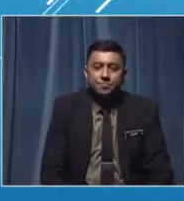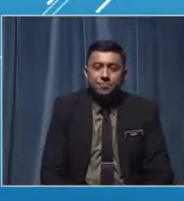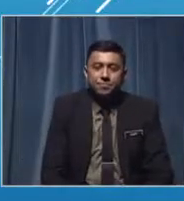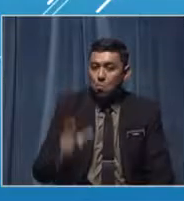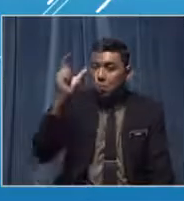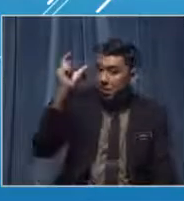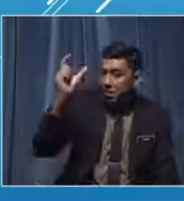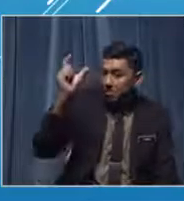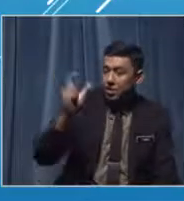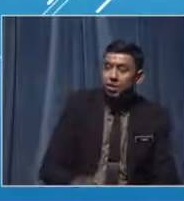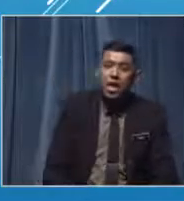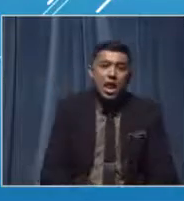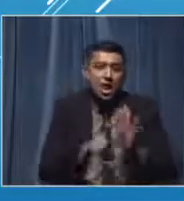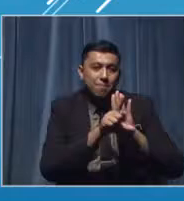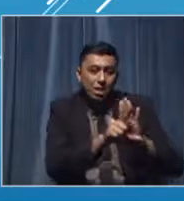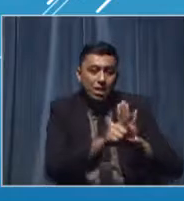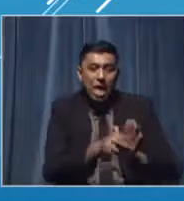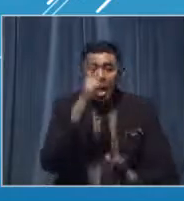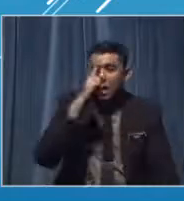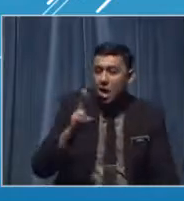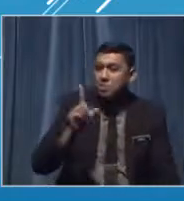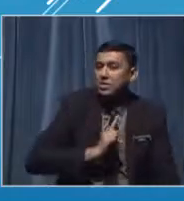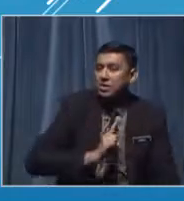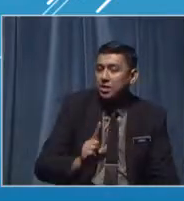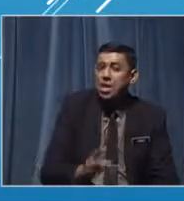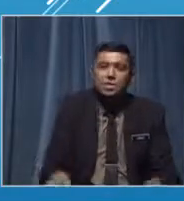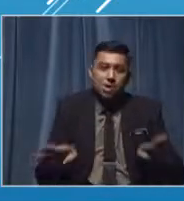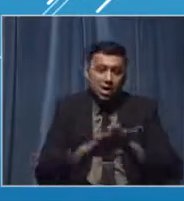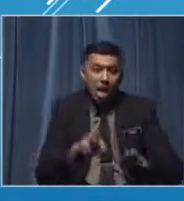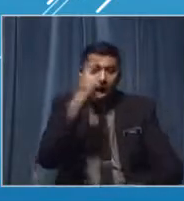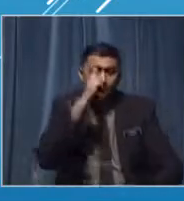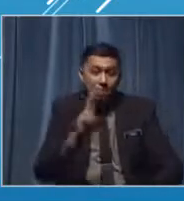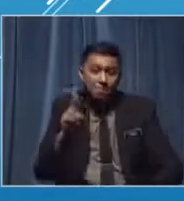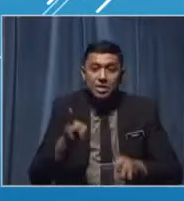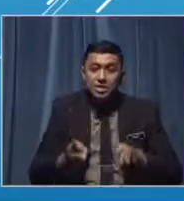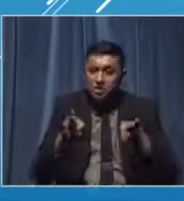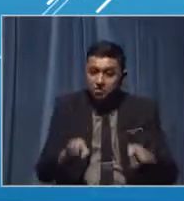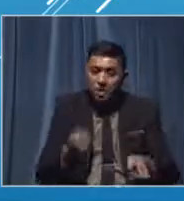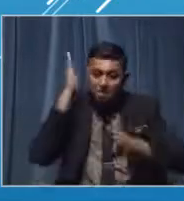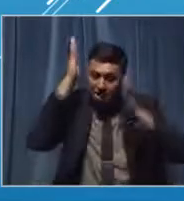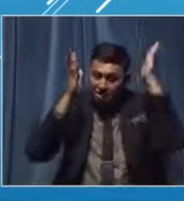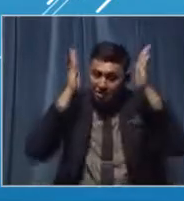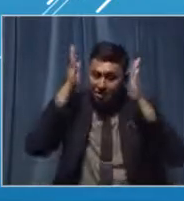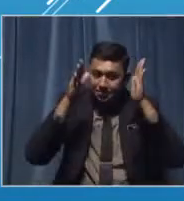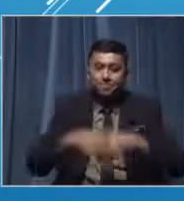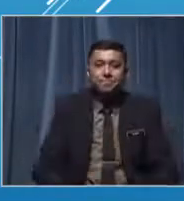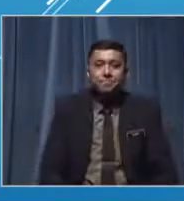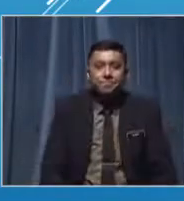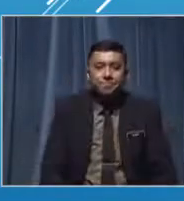Bulan sabit lambang agama Islam sebagai agama rasmi Malaysia.